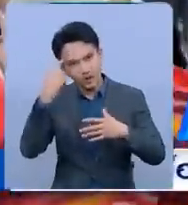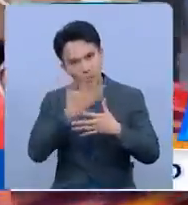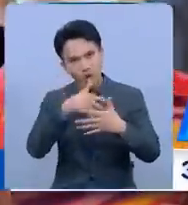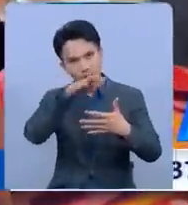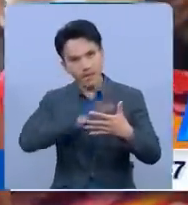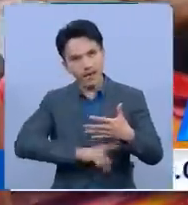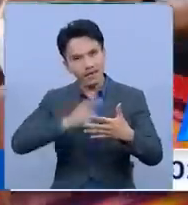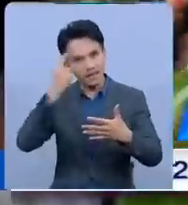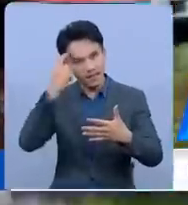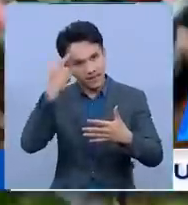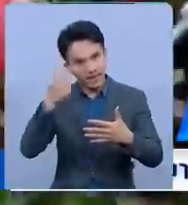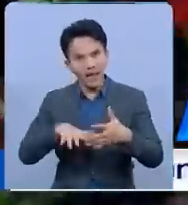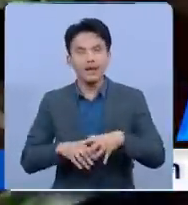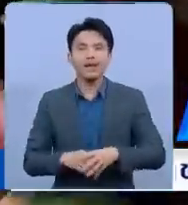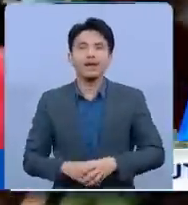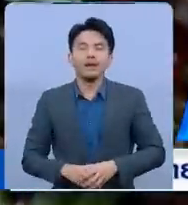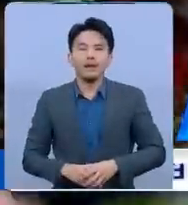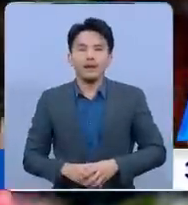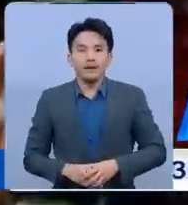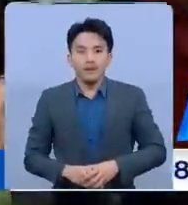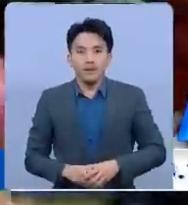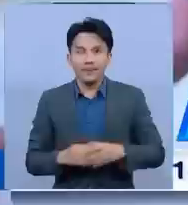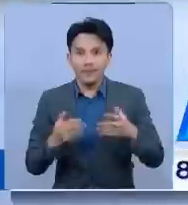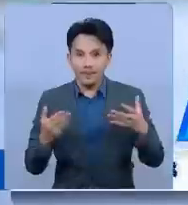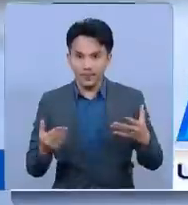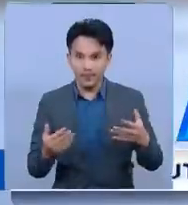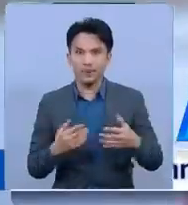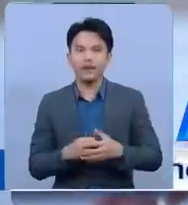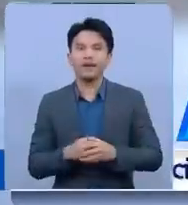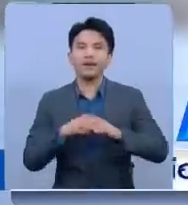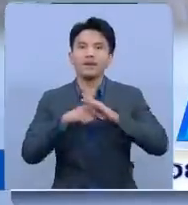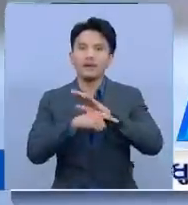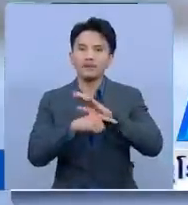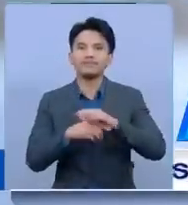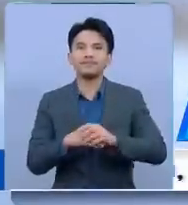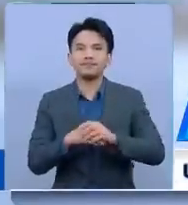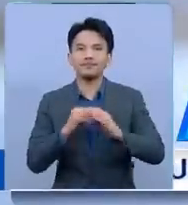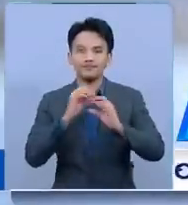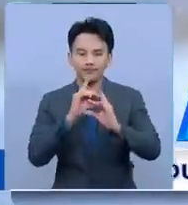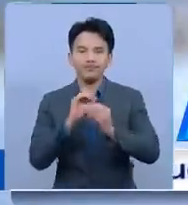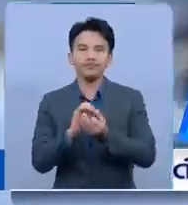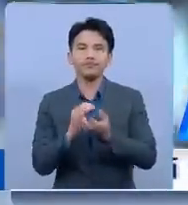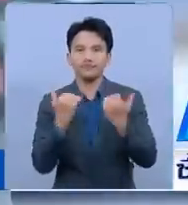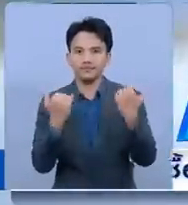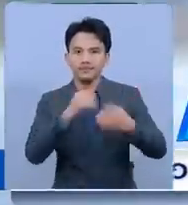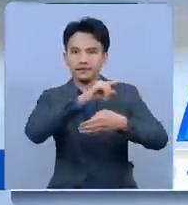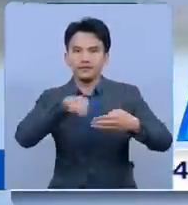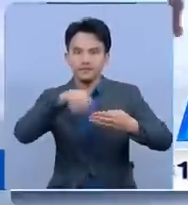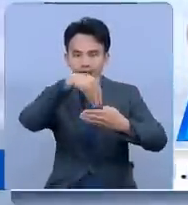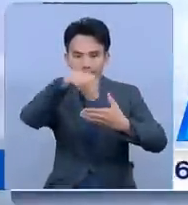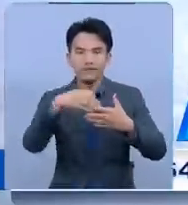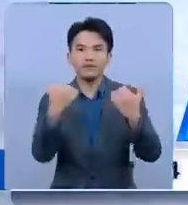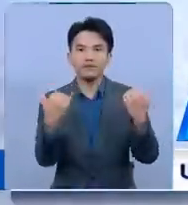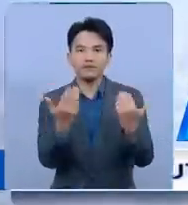แล้วจะได้ไม่ต้องแบบชนกันเองนะคะในขณะที่ในภาคตะวันออกคุณผู้ชมอันนี้ที่จังหวัดระยองนะคะเลือกตั้งรอบนี้ค่ะต